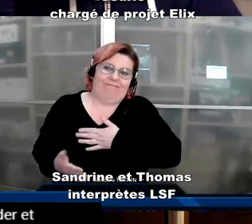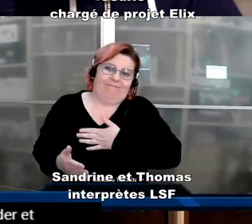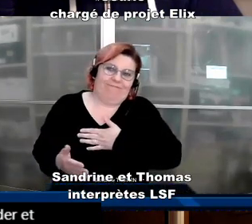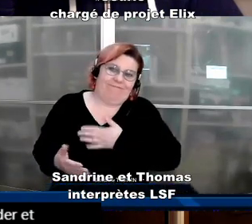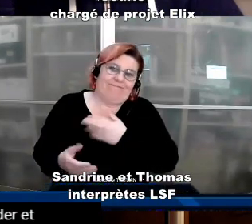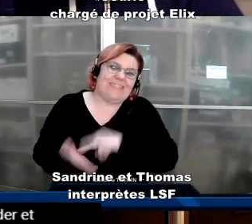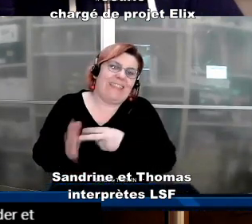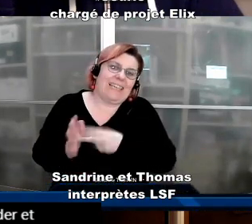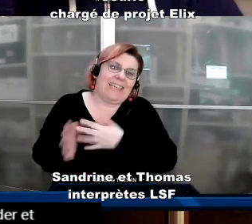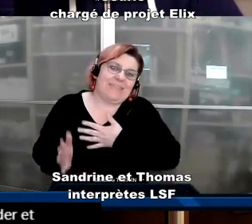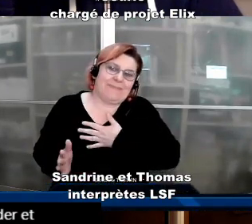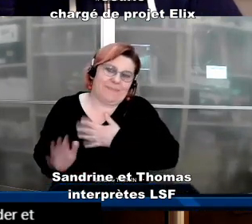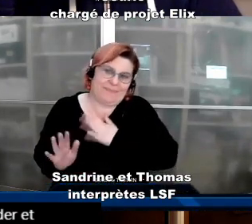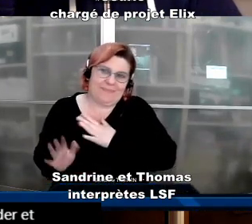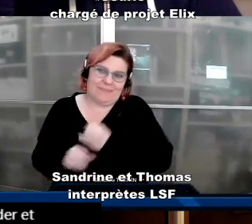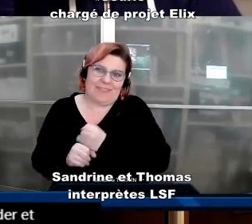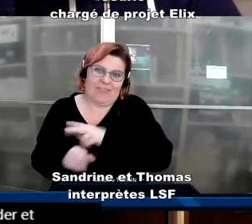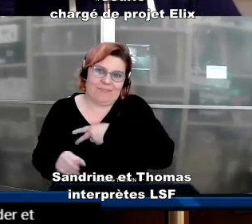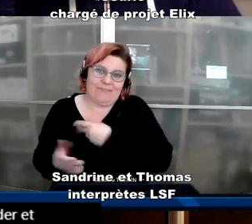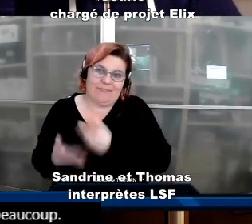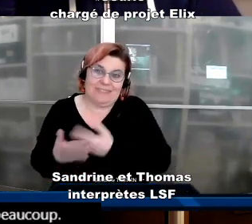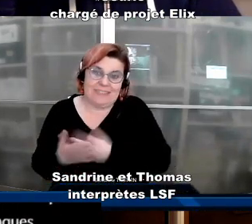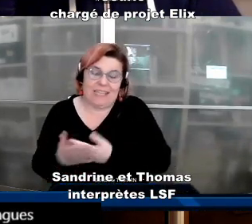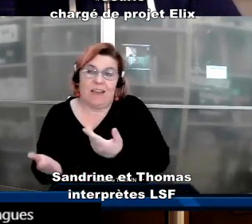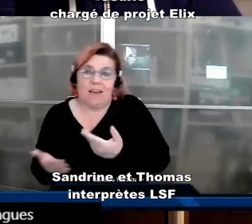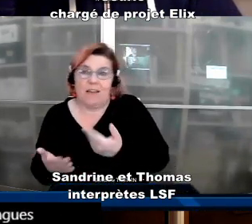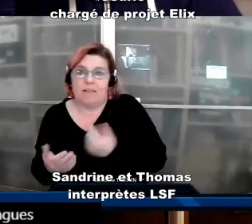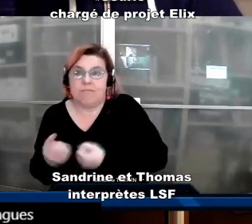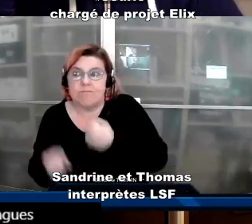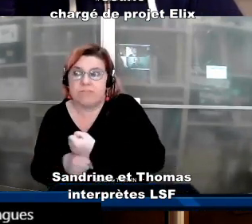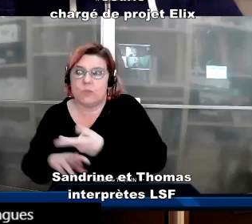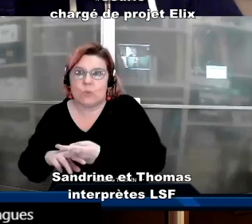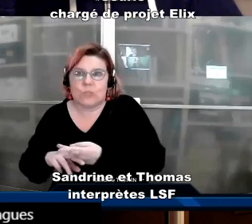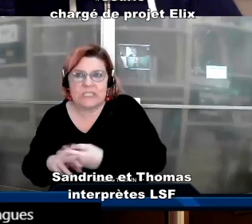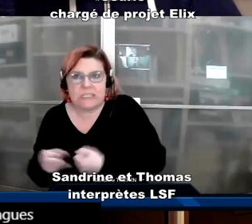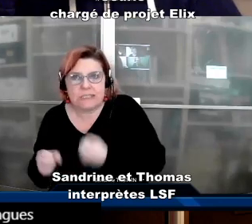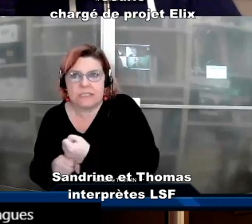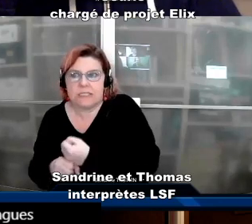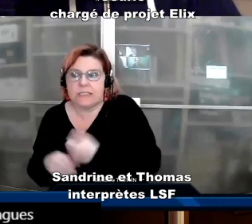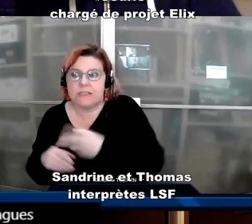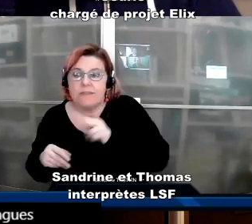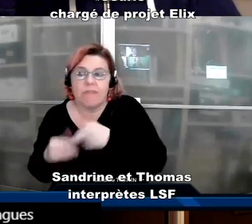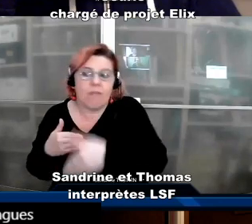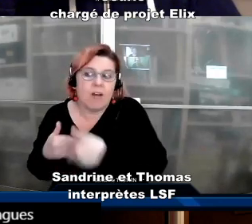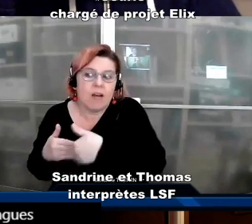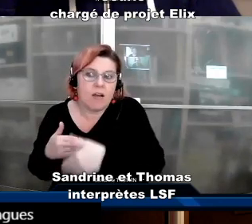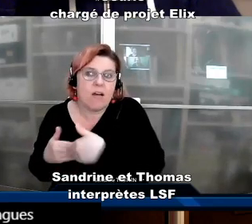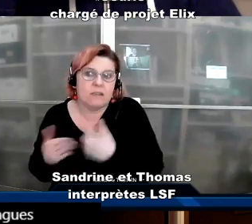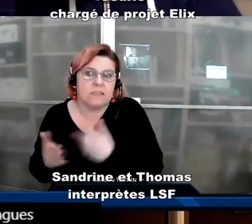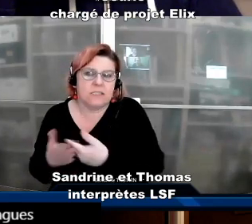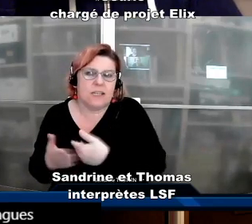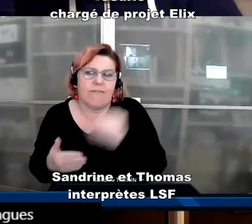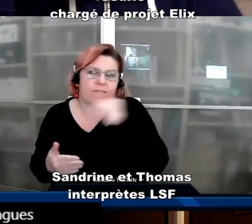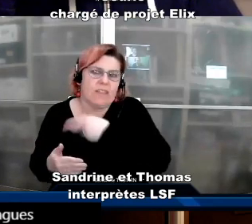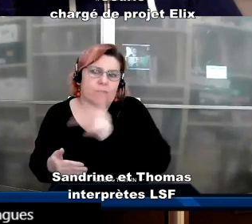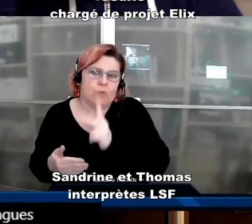ma partie technique, de mettre en place en fait, des outils qui vont nous permettre, là, prochainement, de traiter beaucoup plus